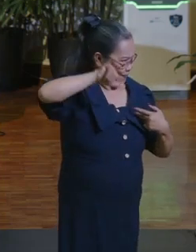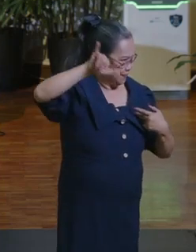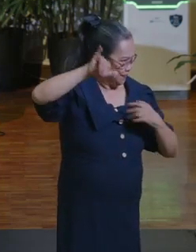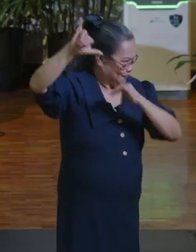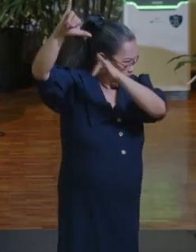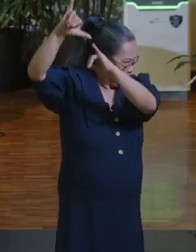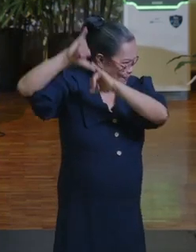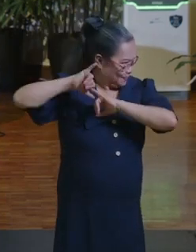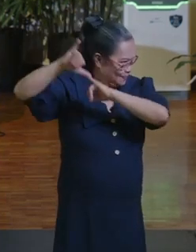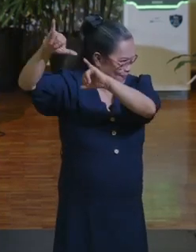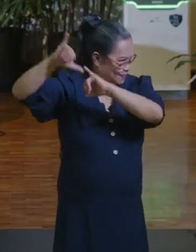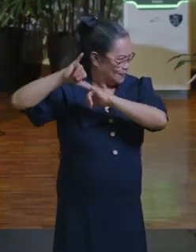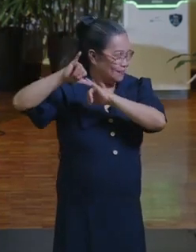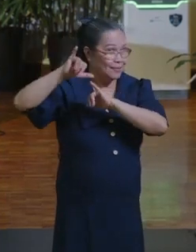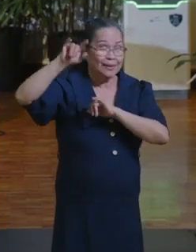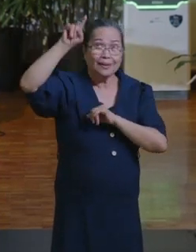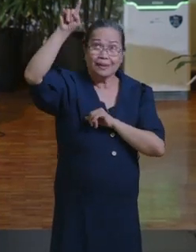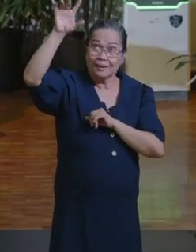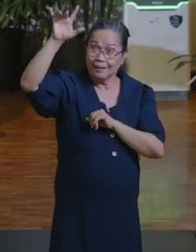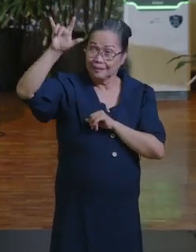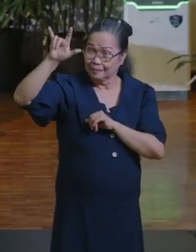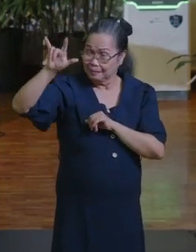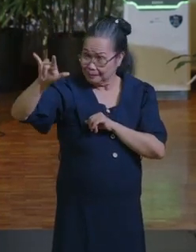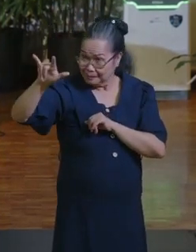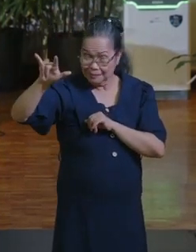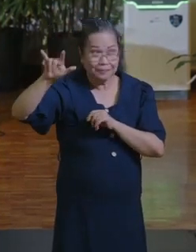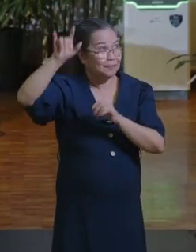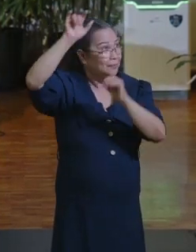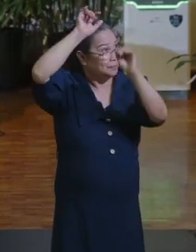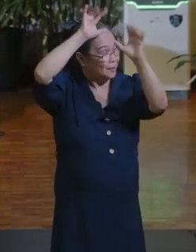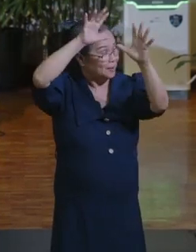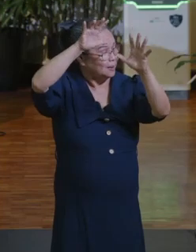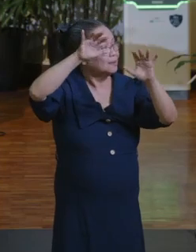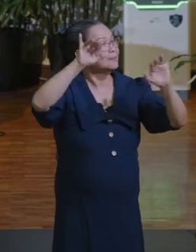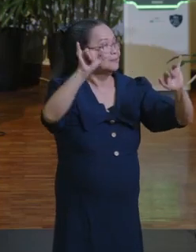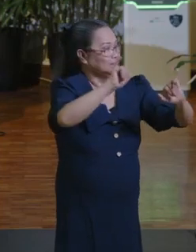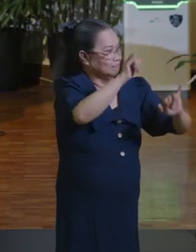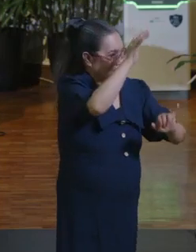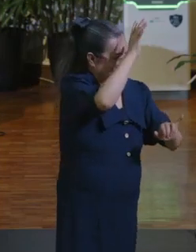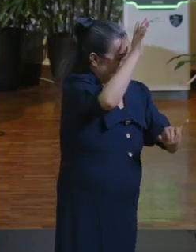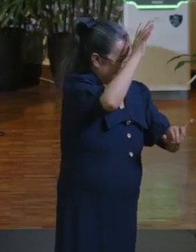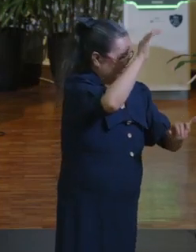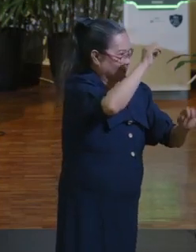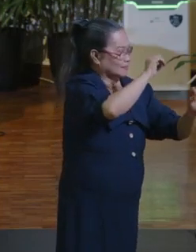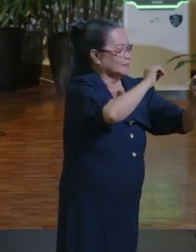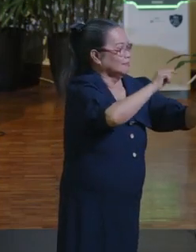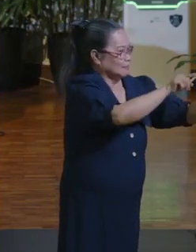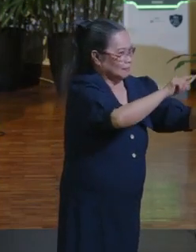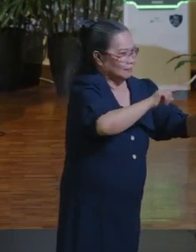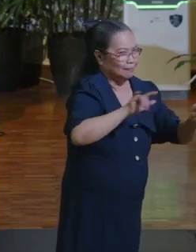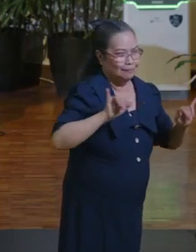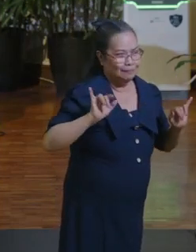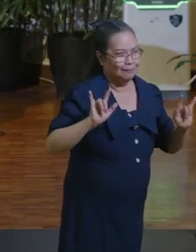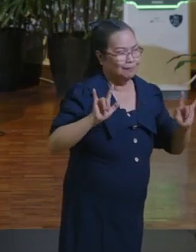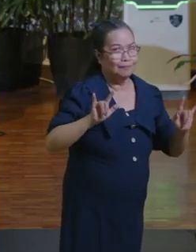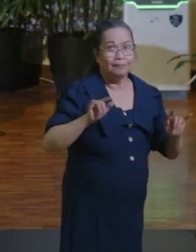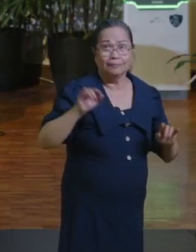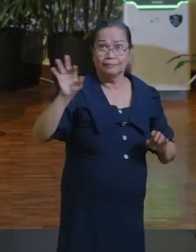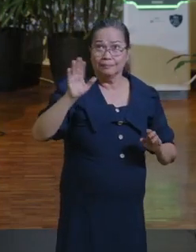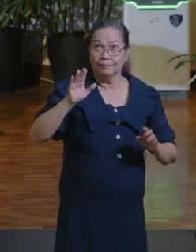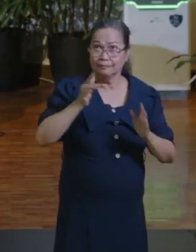Because Christ has the love of the Father, so do believers. Because Christ has full access to the Father, so